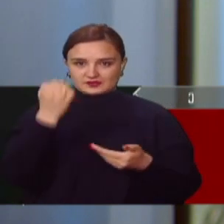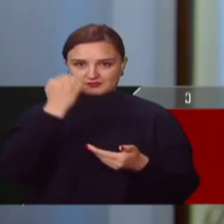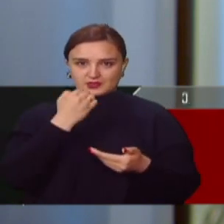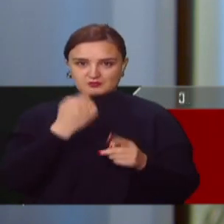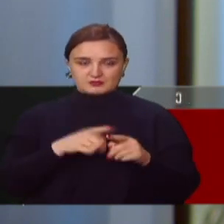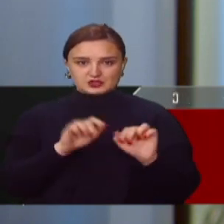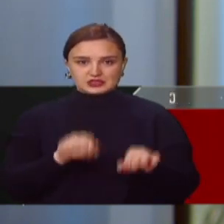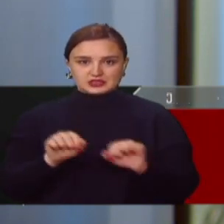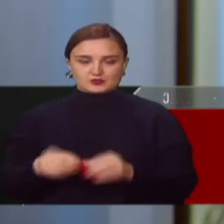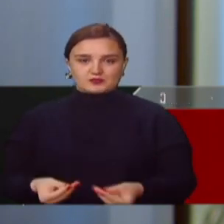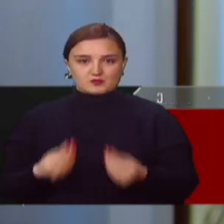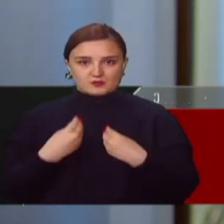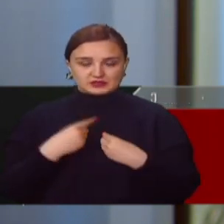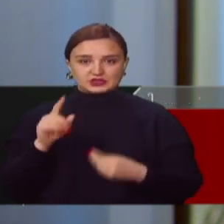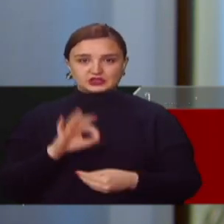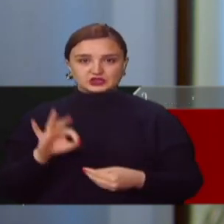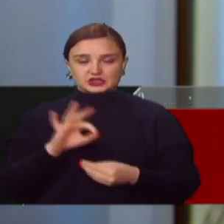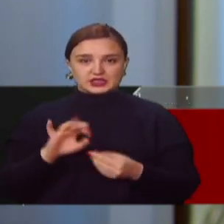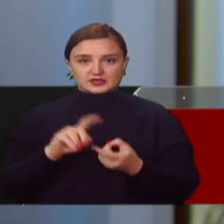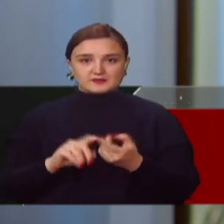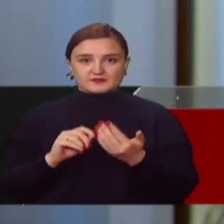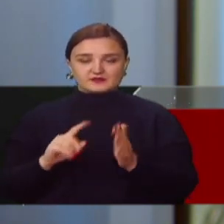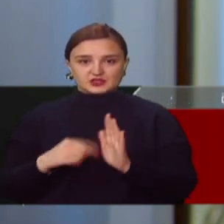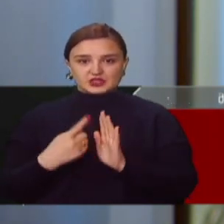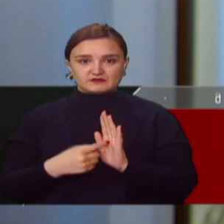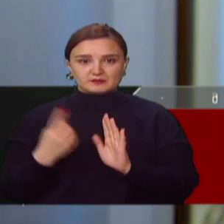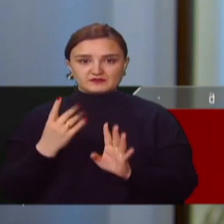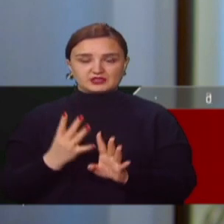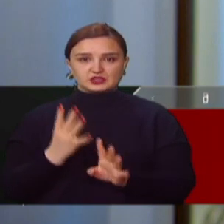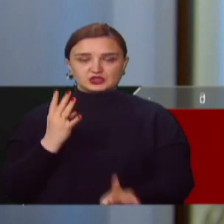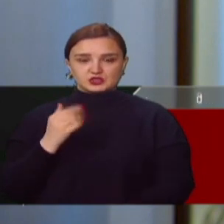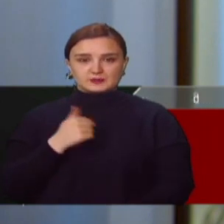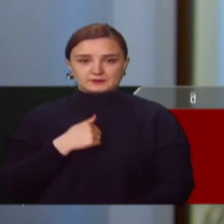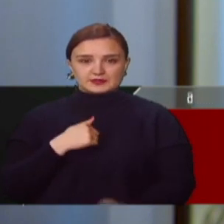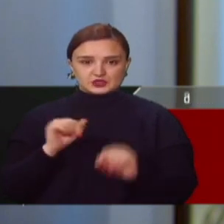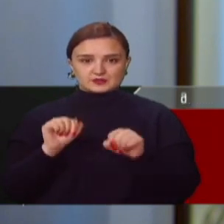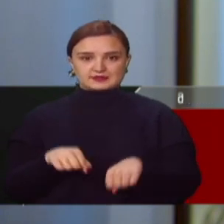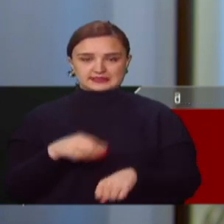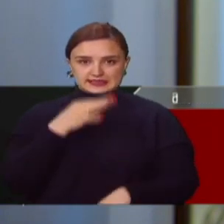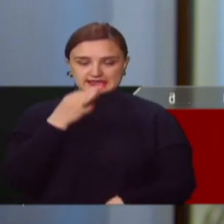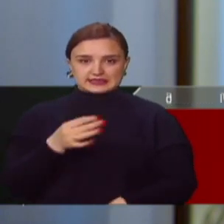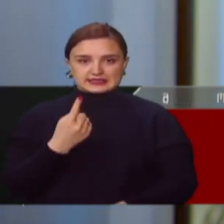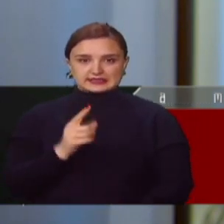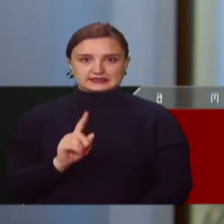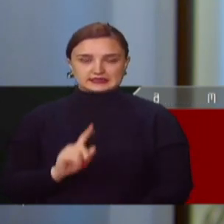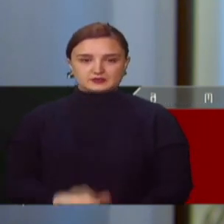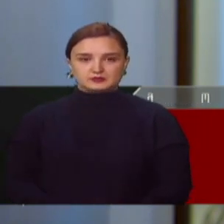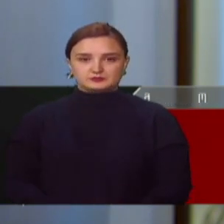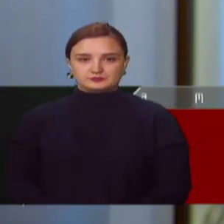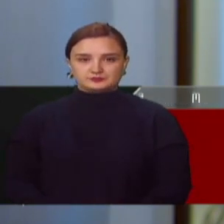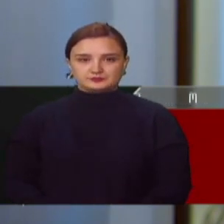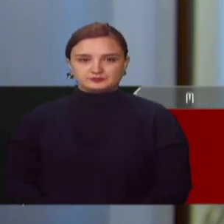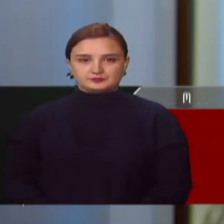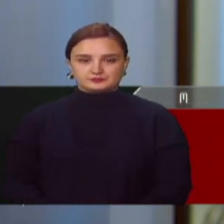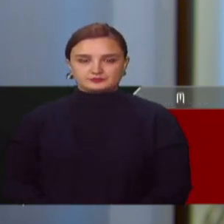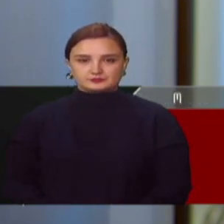ამის შესაძლებლობა მომეცით. Რაც შეეხება თქვენს კითხვას, ეხა პირველ რიგში მე შემიძლია გითხრათ ერთი რამ, რომ ხა მე არ